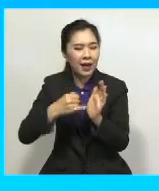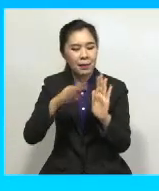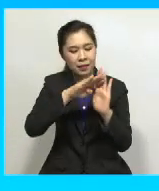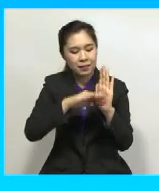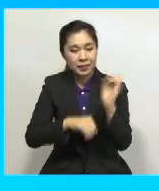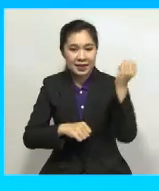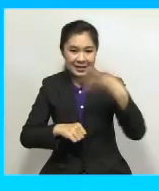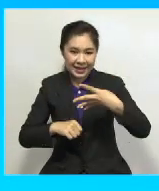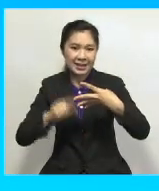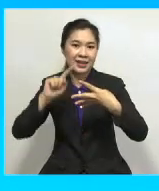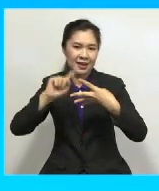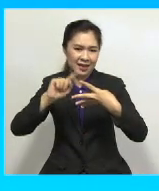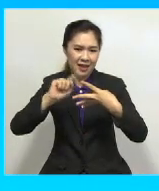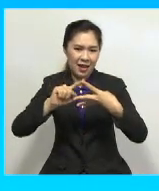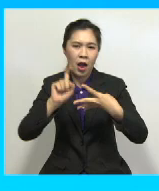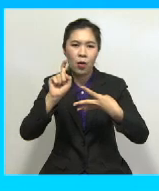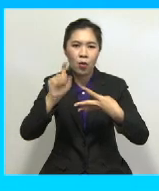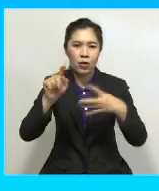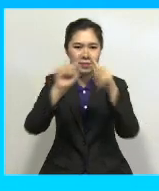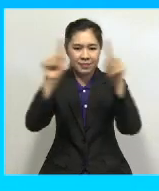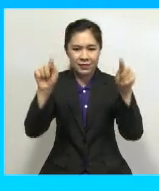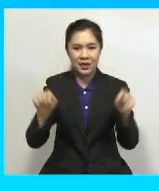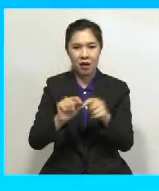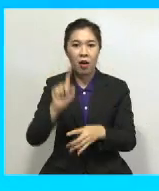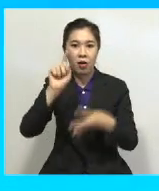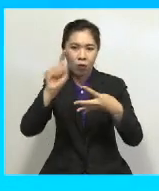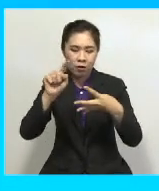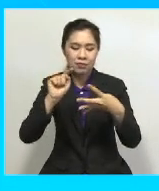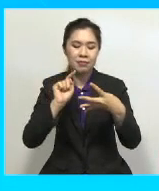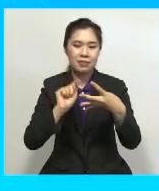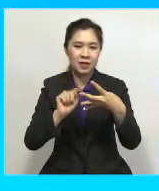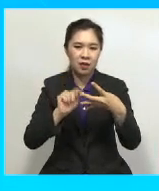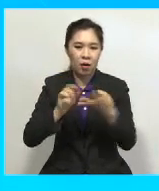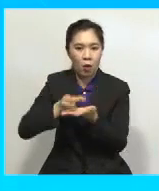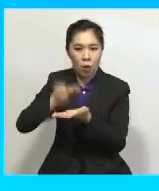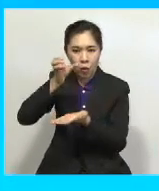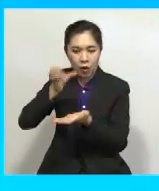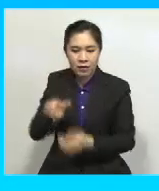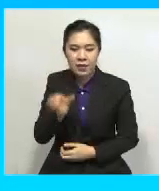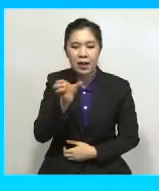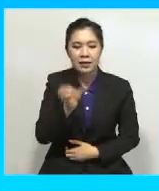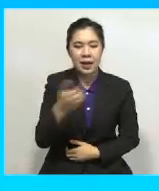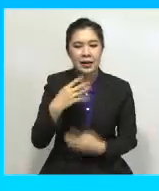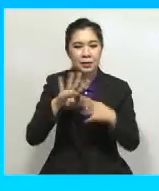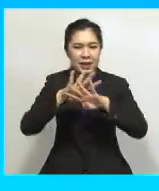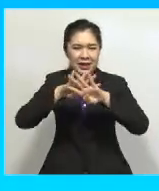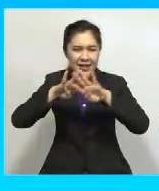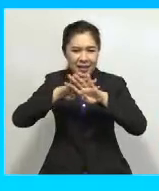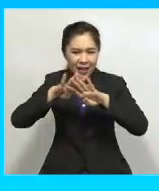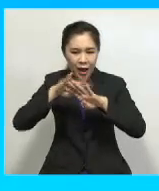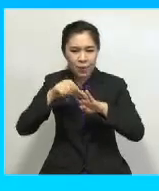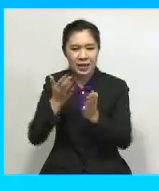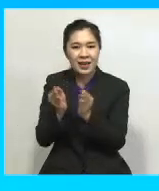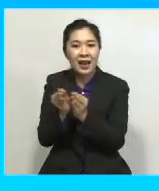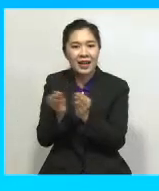4ขั้นตอนนะครับก็คือเริ่มเลยเนี่ยเข้าไปที่กดหน้าจอนำขวดพลาสติกใส่ลงไปในช่องนะครับจากนั้นจะสแกน QR code เพื่อสะสม